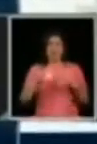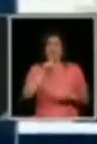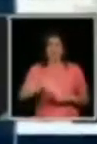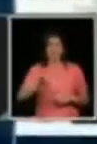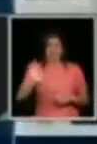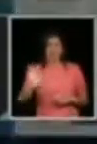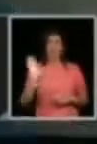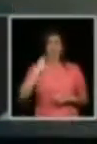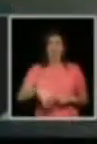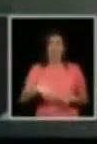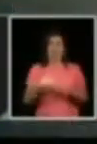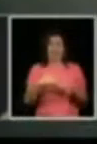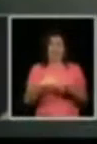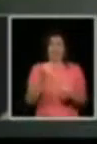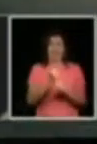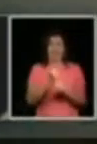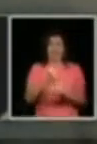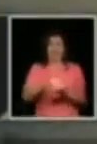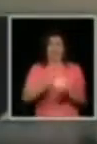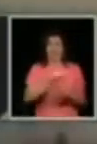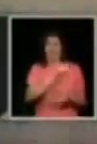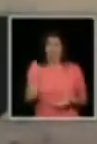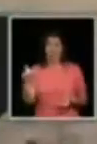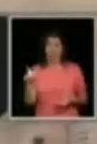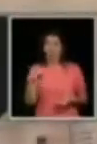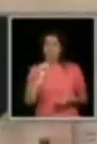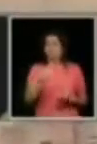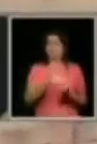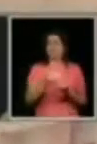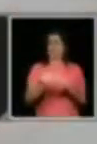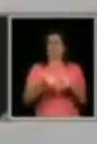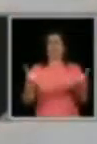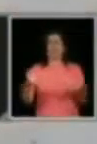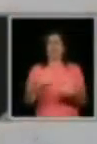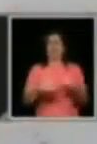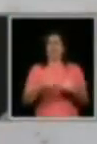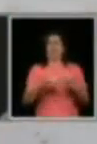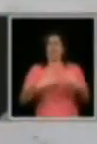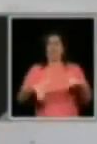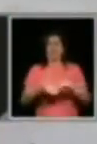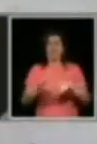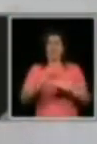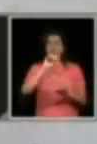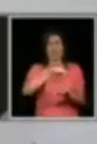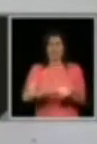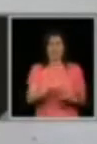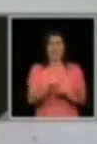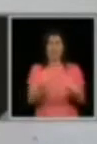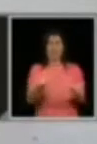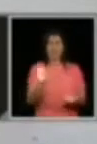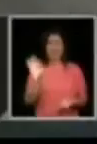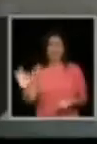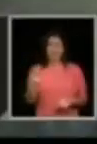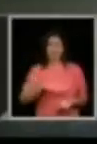לזה. וכמובן שזה מעלה שאלות מאוד מאוד גדולות, גם לגבי התפקוד שלו, ועוד הוא אמון על